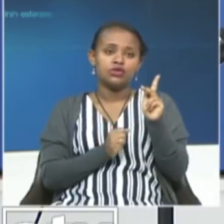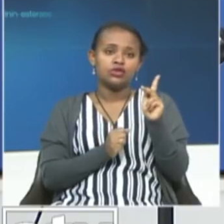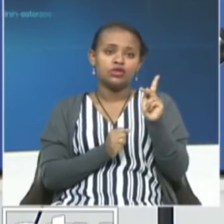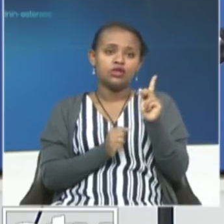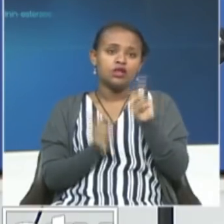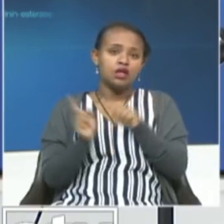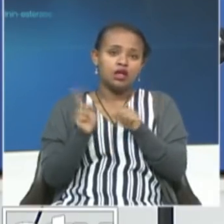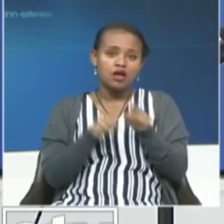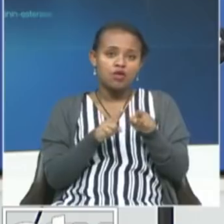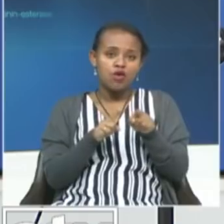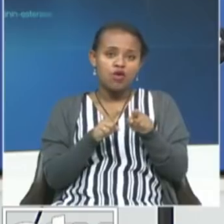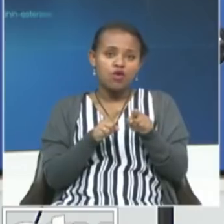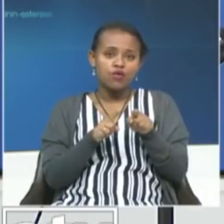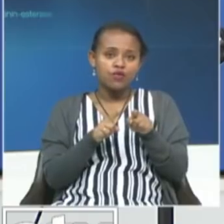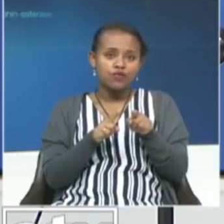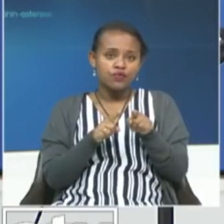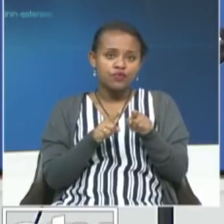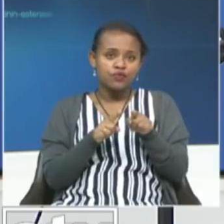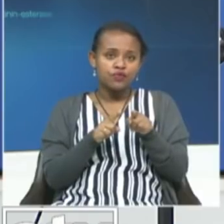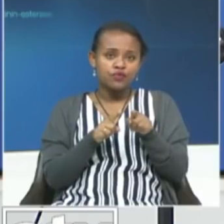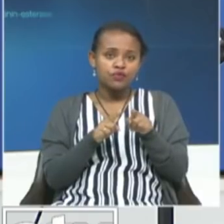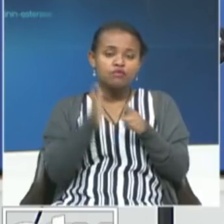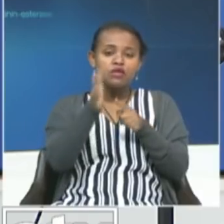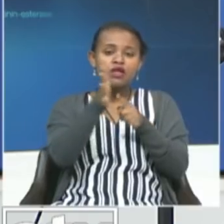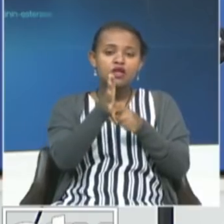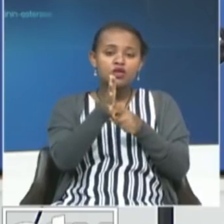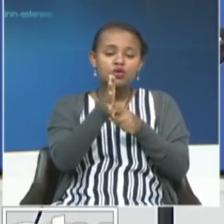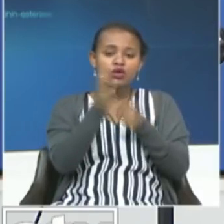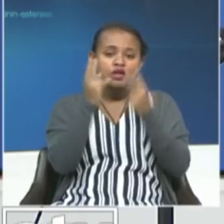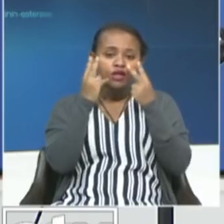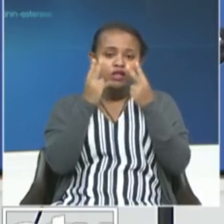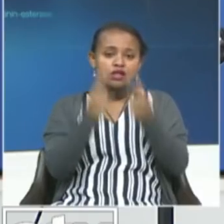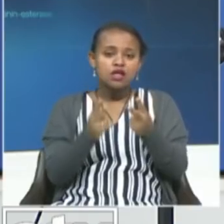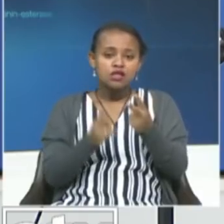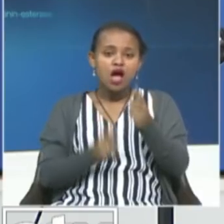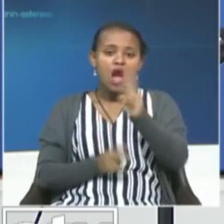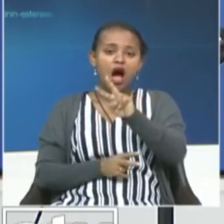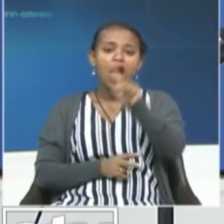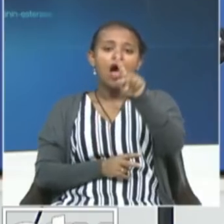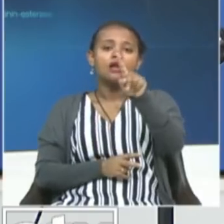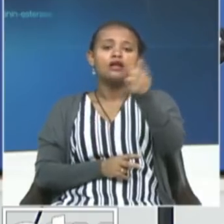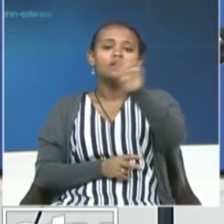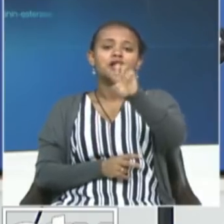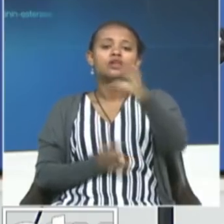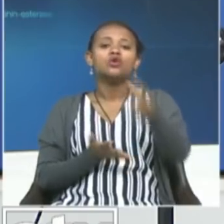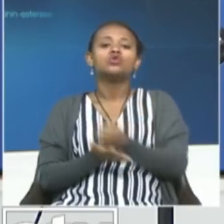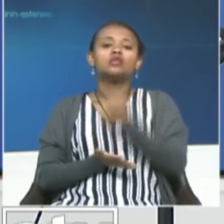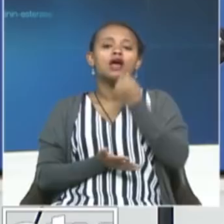ደግሞ እንትን ድንም እንደምትሉ ሳይታይ ለ21 ቀን ይቆያል የሚል ነገር